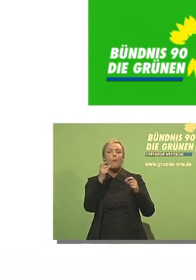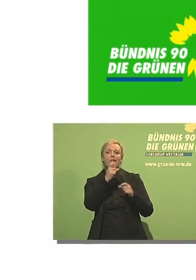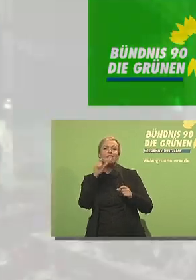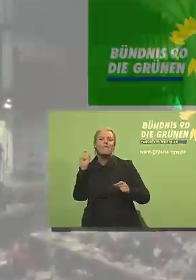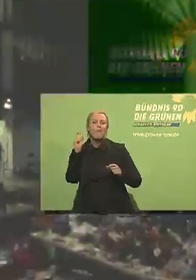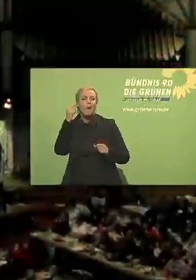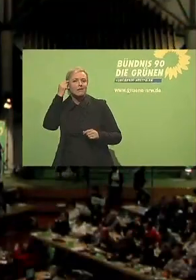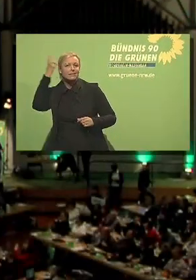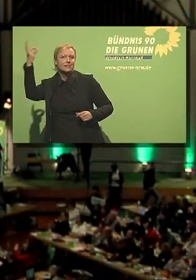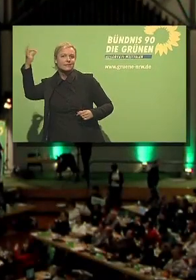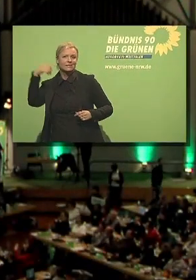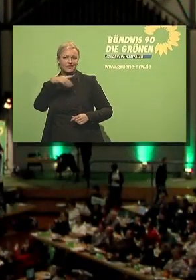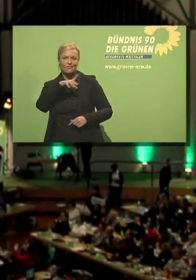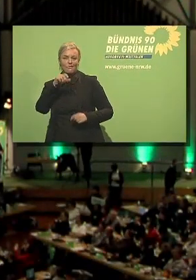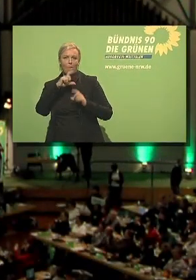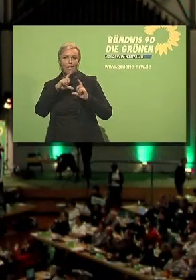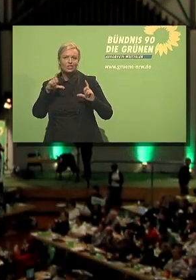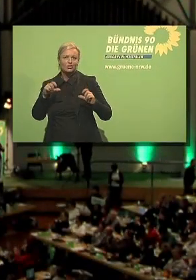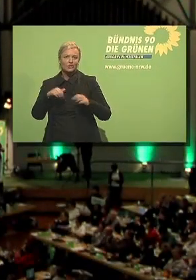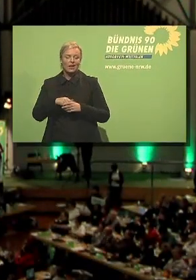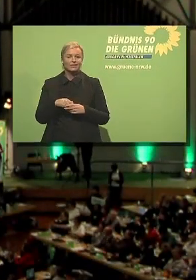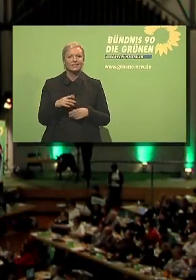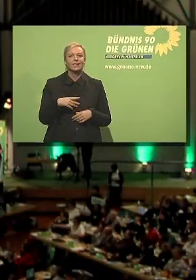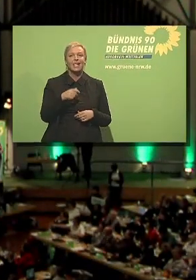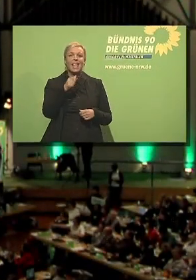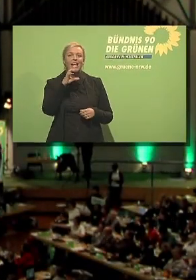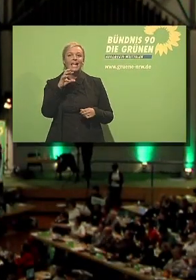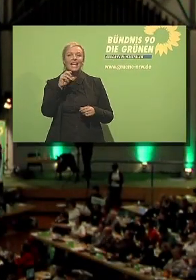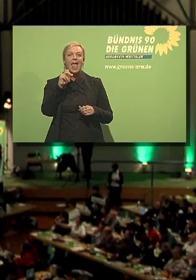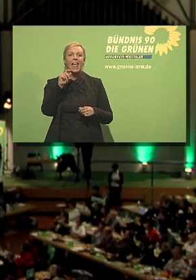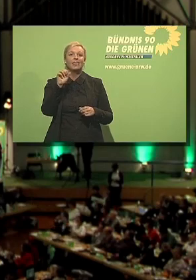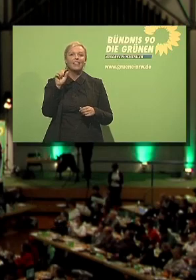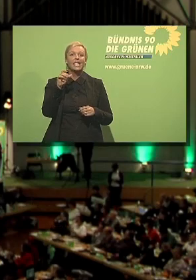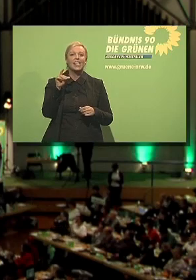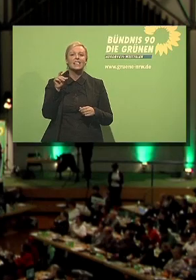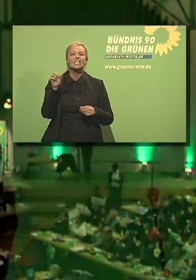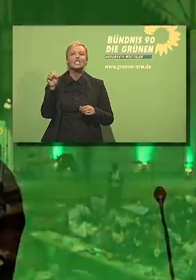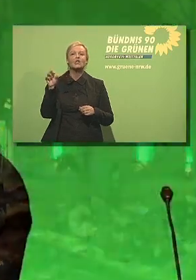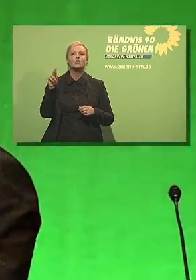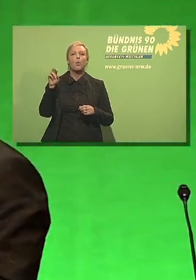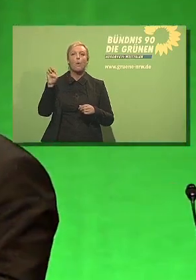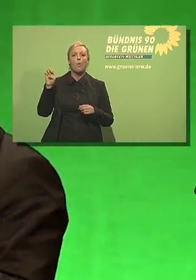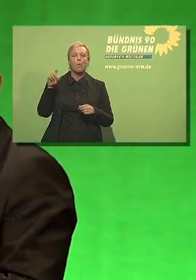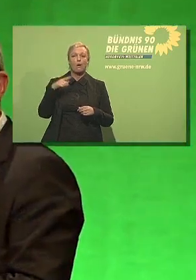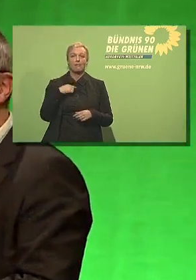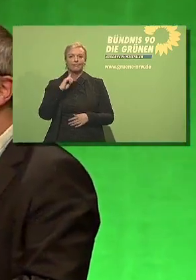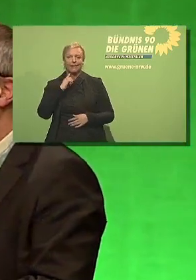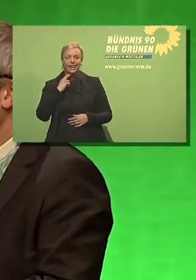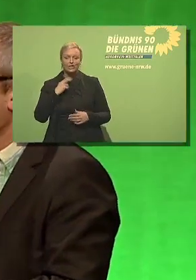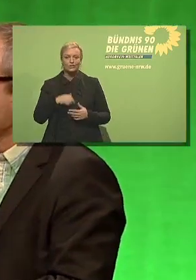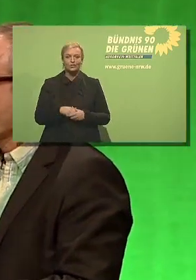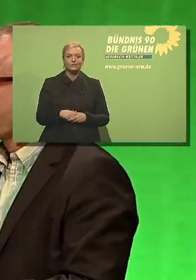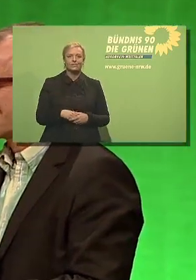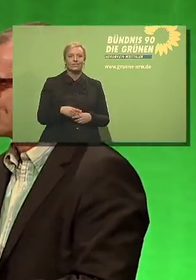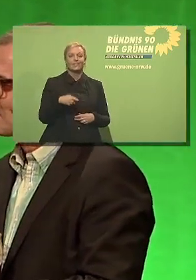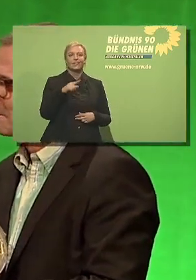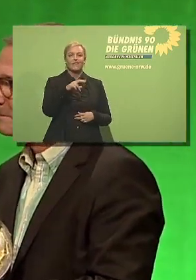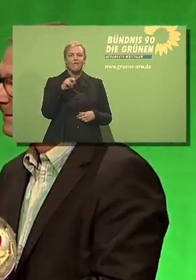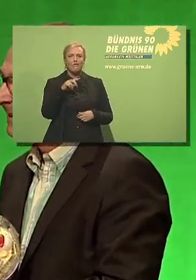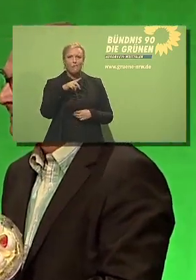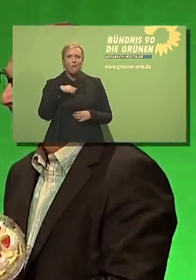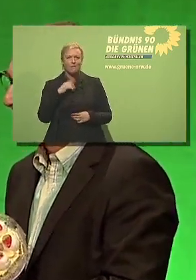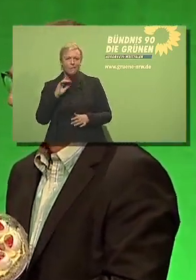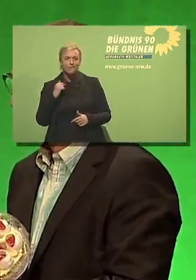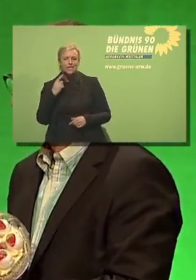aller Wortschatz, ja, nämlich der Candy Storm. Das ist von Volker erfunden Und ich glaube, Volker war ein bisschen neidisch auf der BDK, als